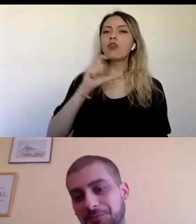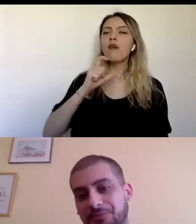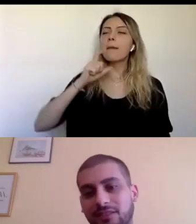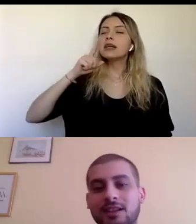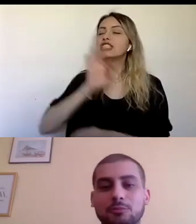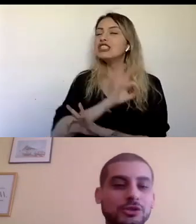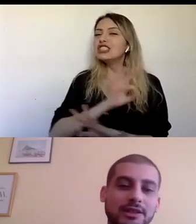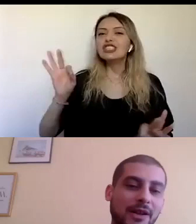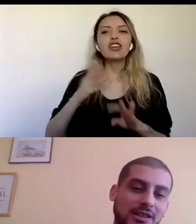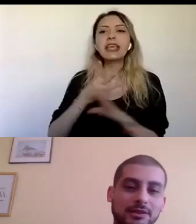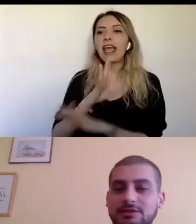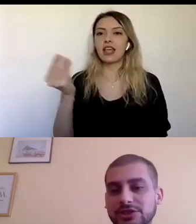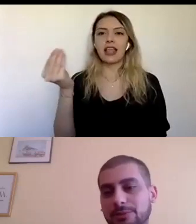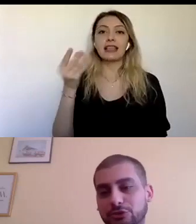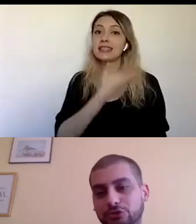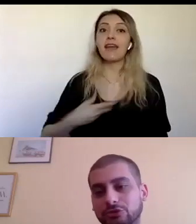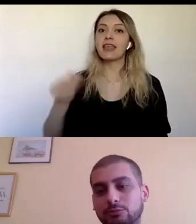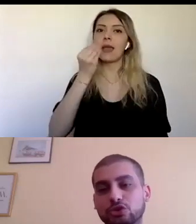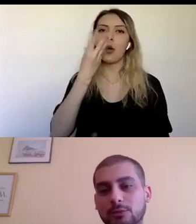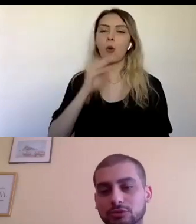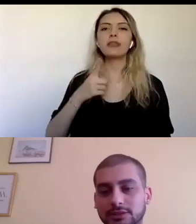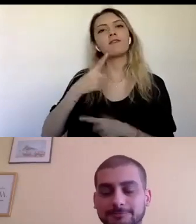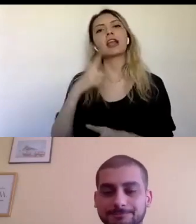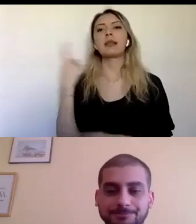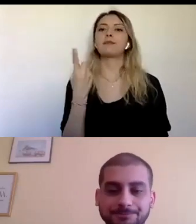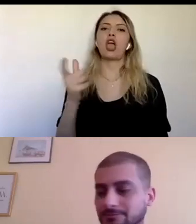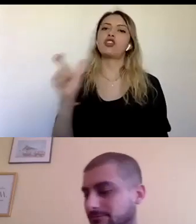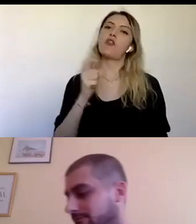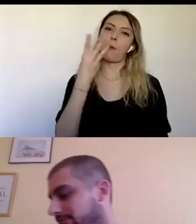olmasın. Bunun yerine farklı bir cevabınız olsun. Bu cevabı kullanın.